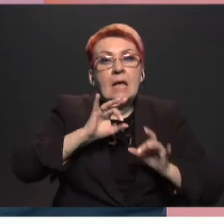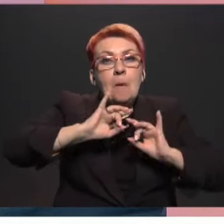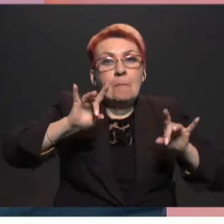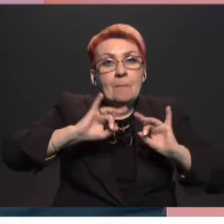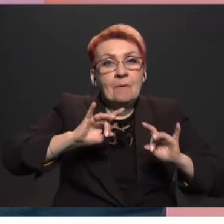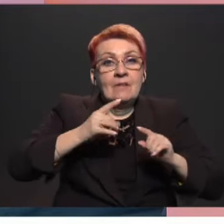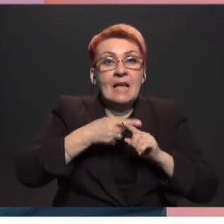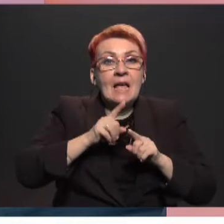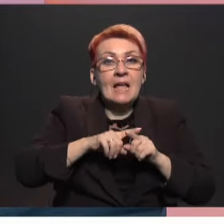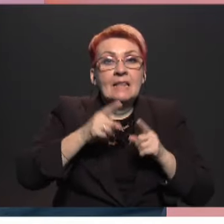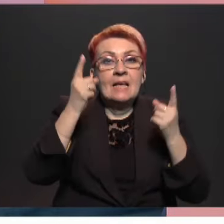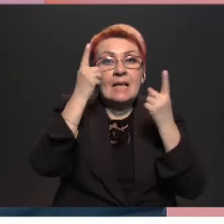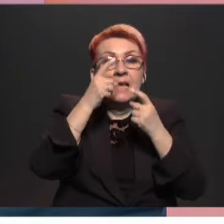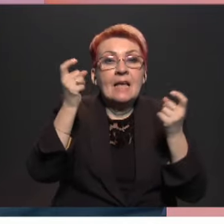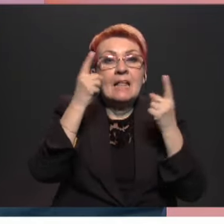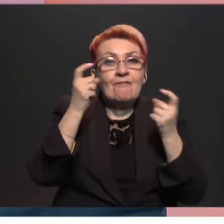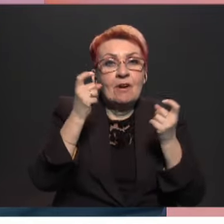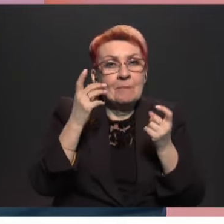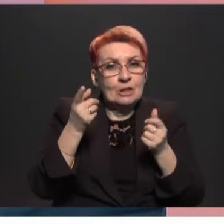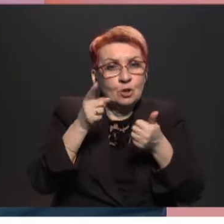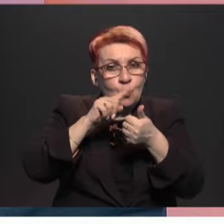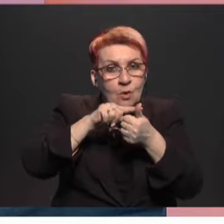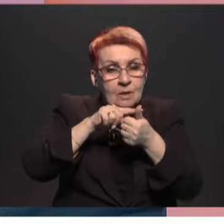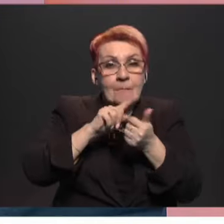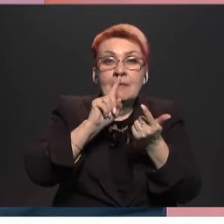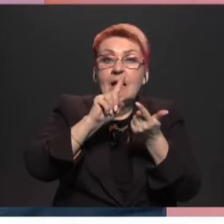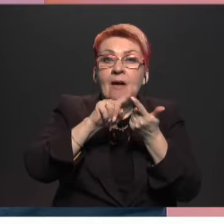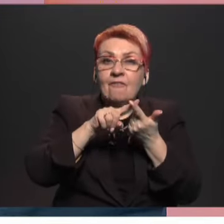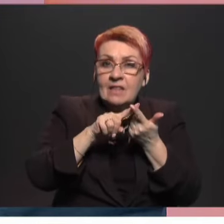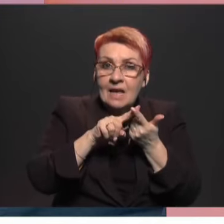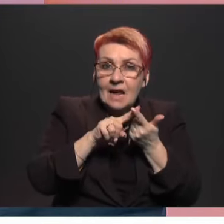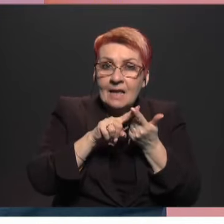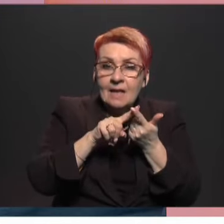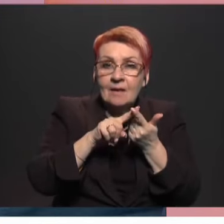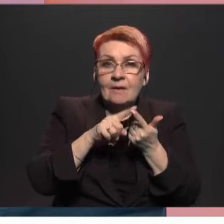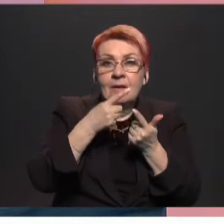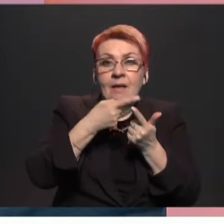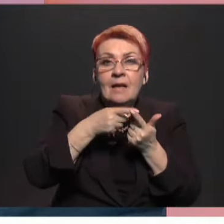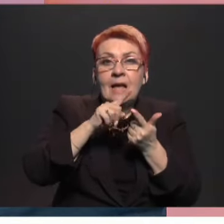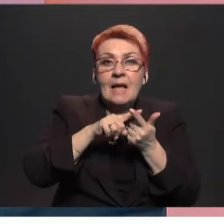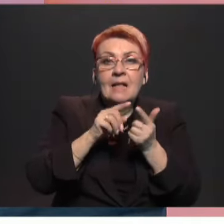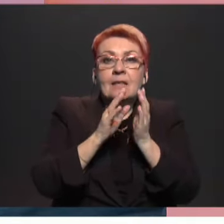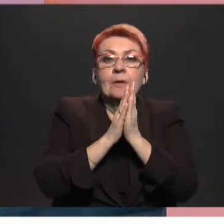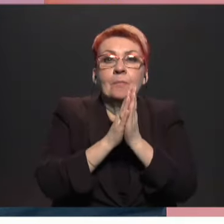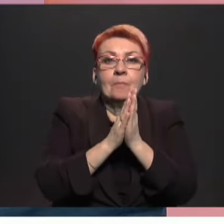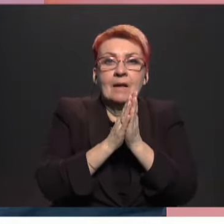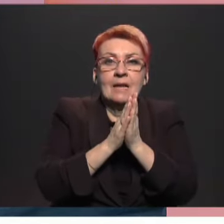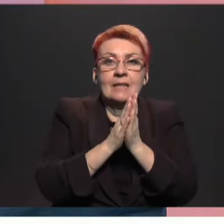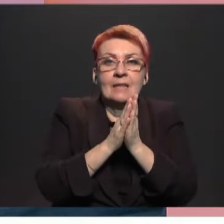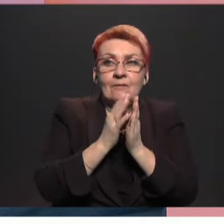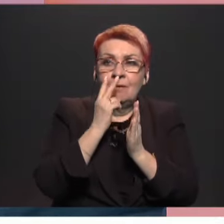это информационная функция иконы. Вторая – это, вот, как я говорю, уже инструмент молитвы, то есть перед иконой мы